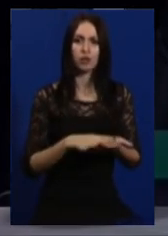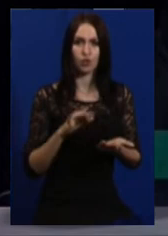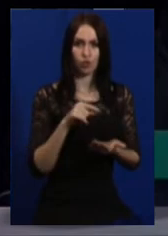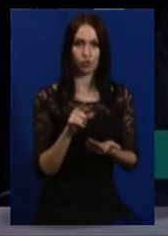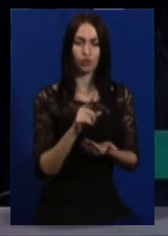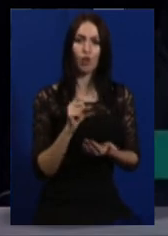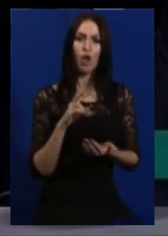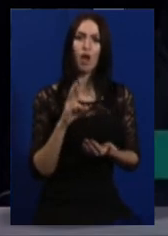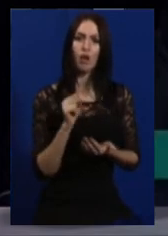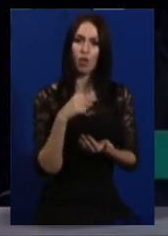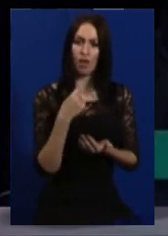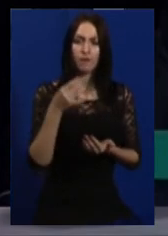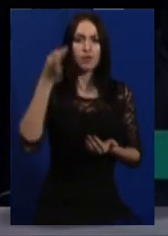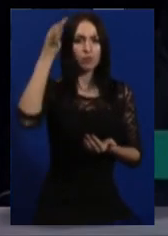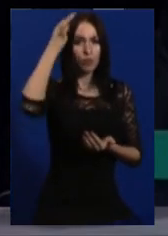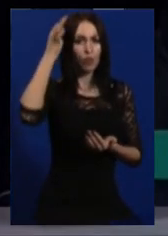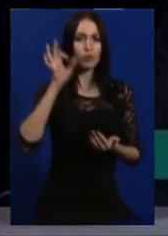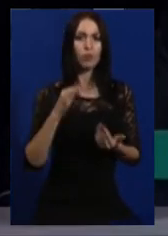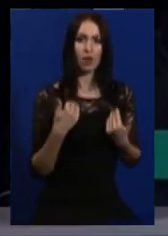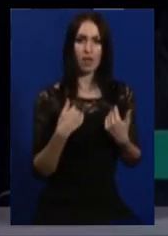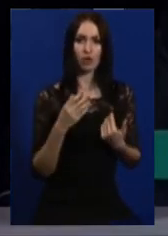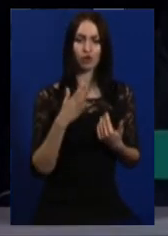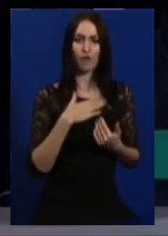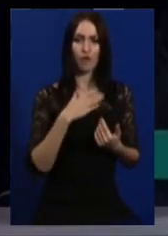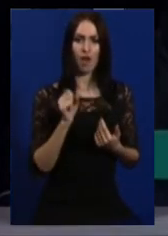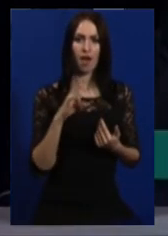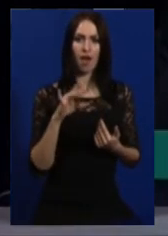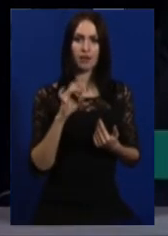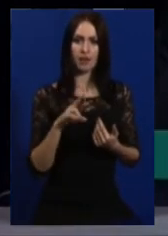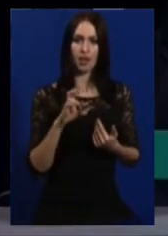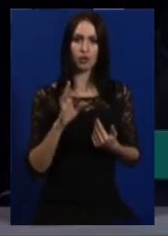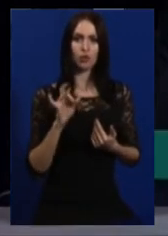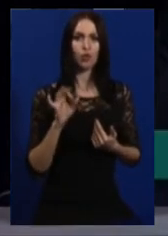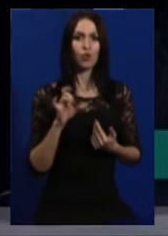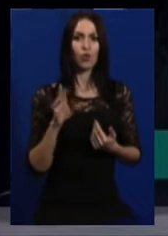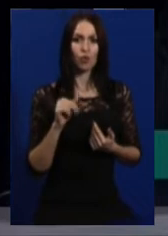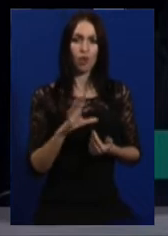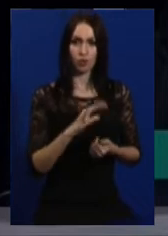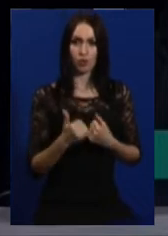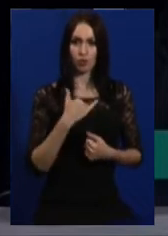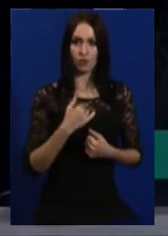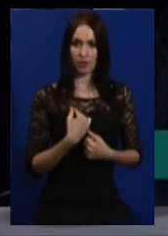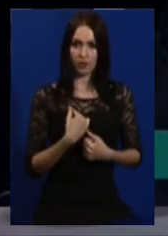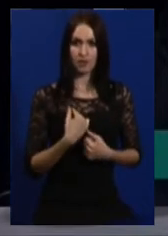говорит дело про нашего 3а скорохода да это че блин у нас выводя